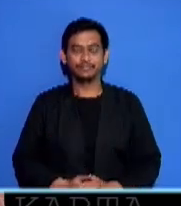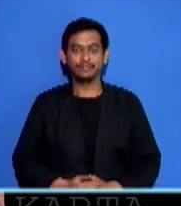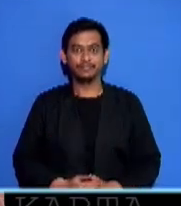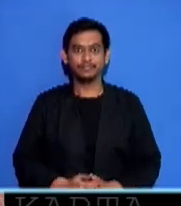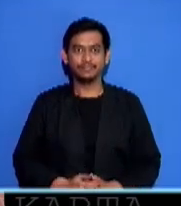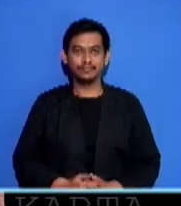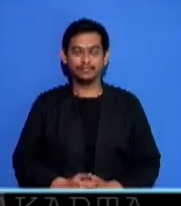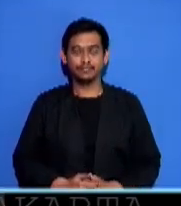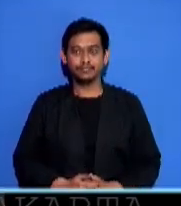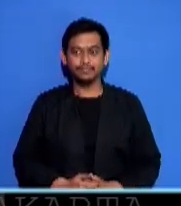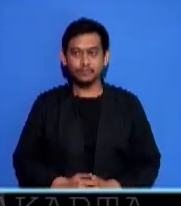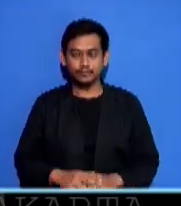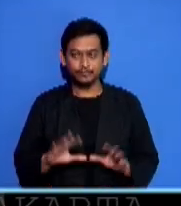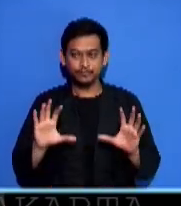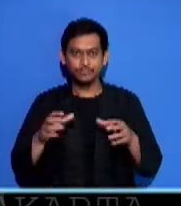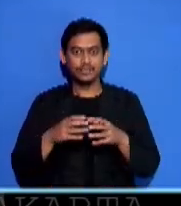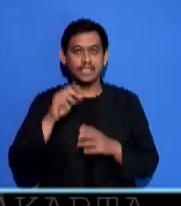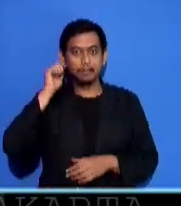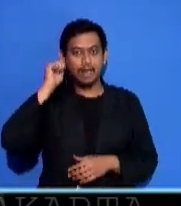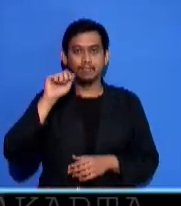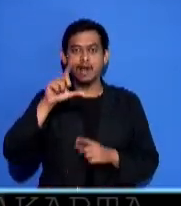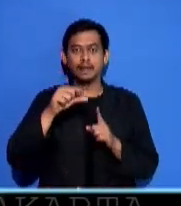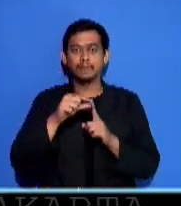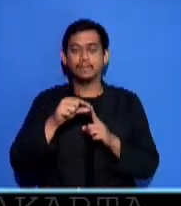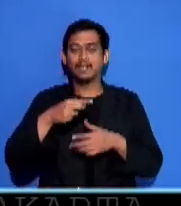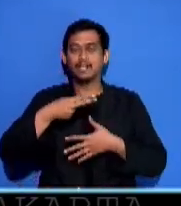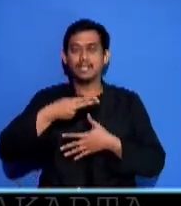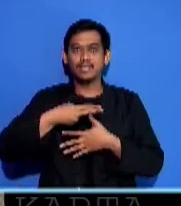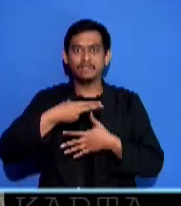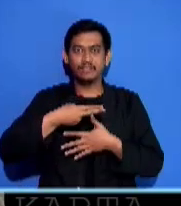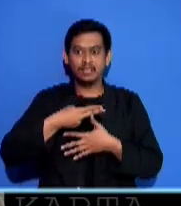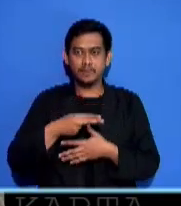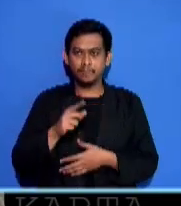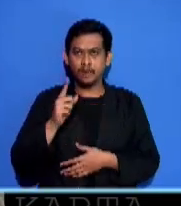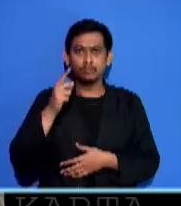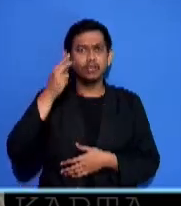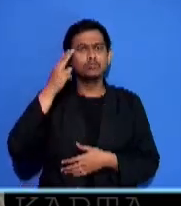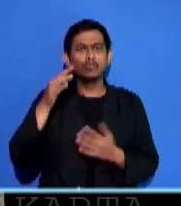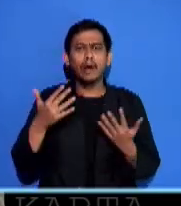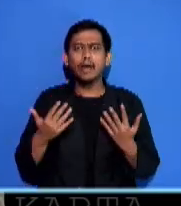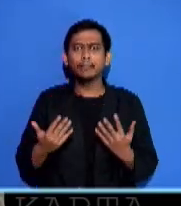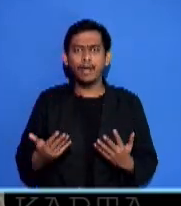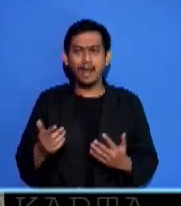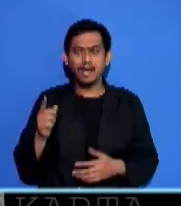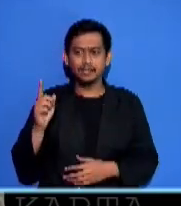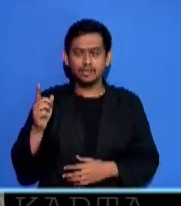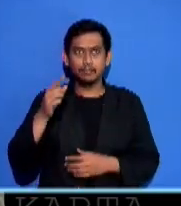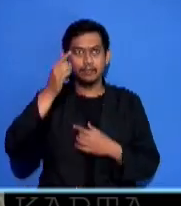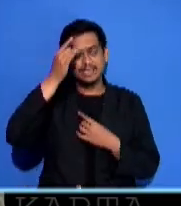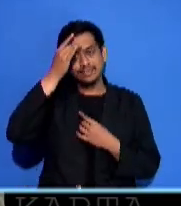Keberadaan Dharma Wanita Persatuan di lingkup LPP TVRI tidak semata hanya sebagai pendamping suami selaku profesional di bidang